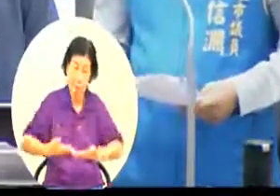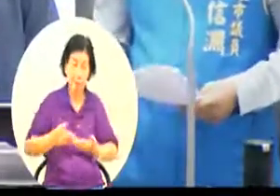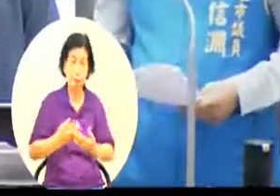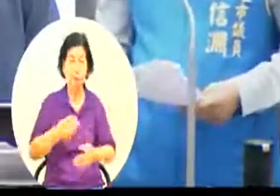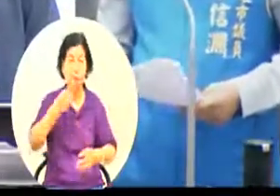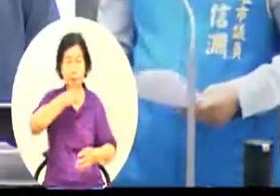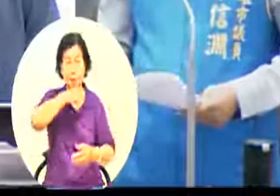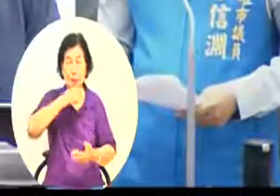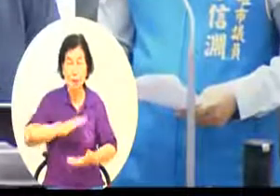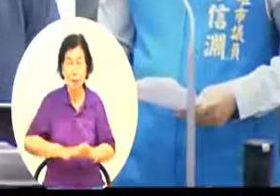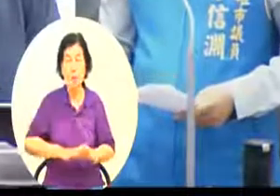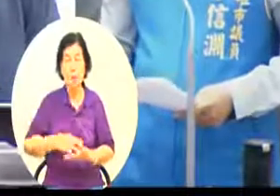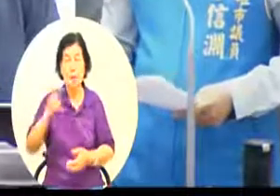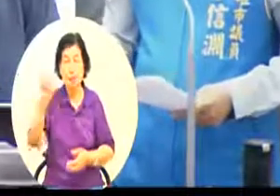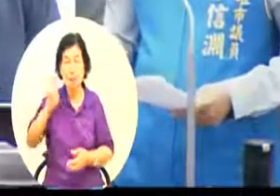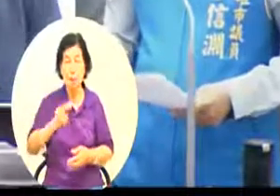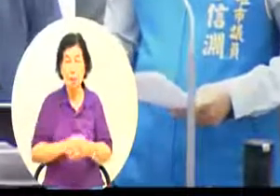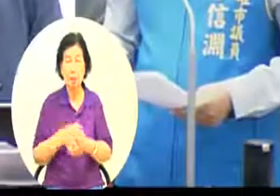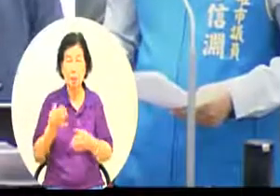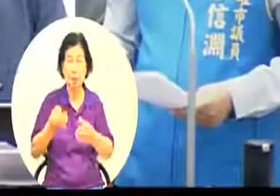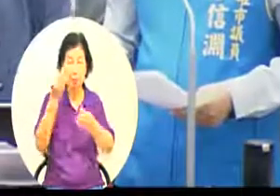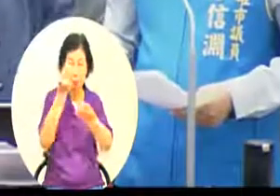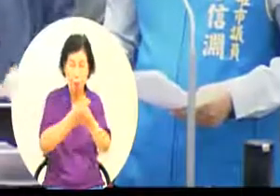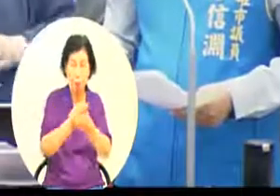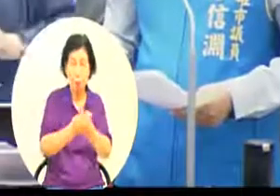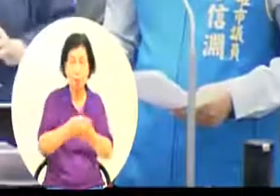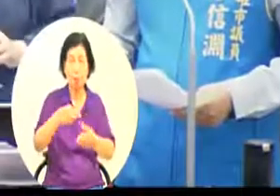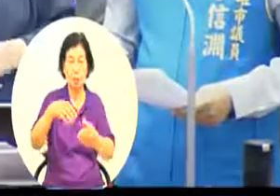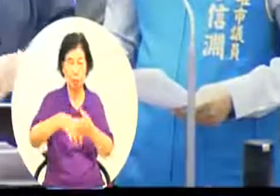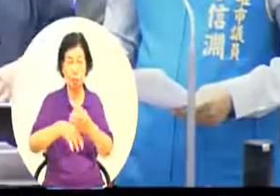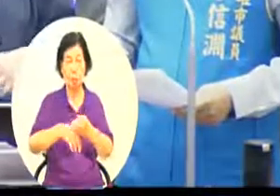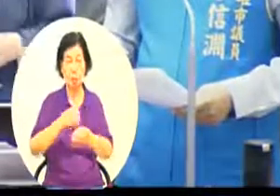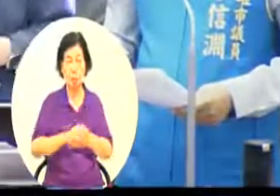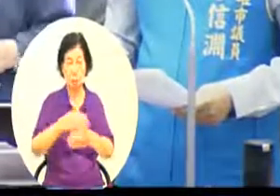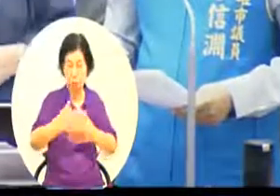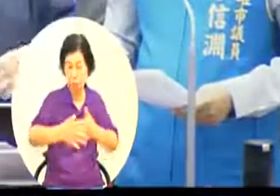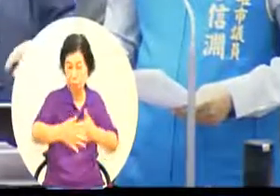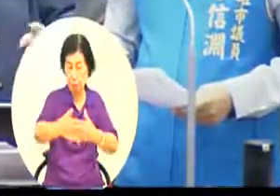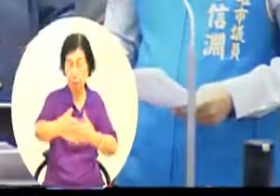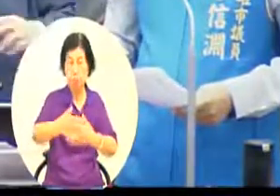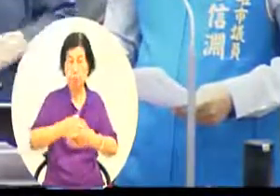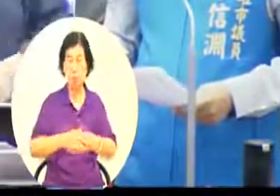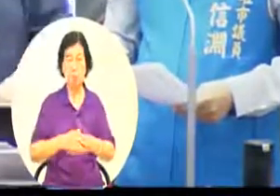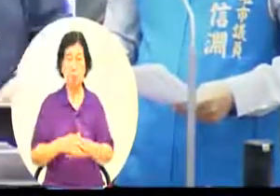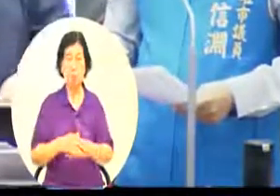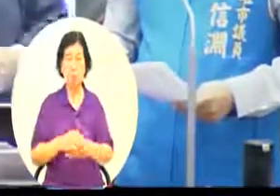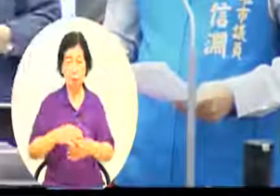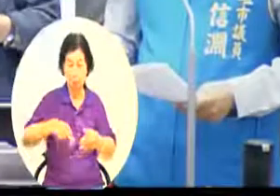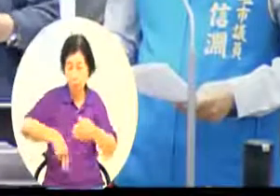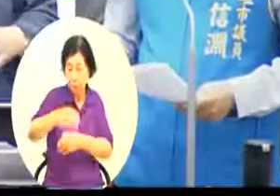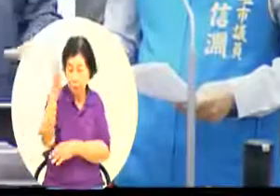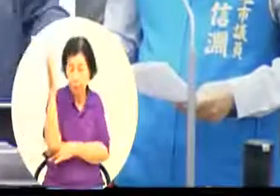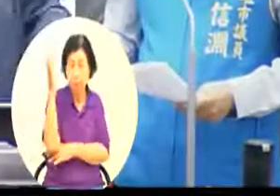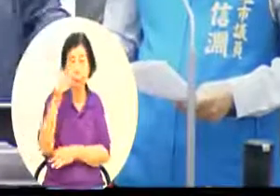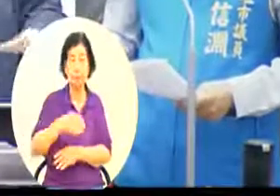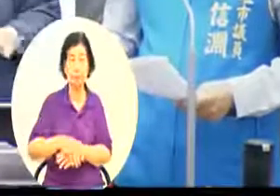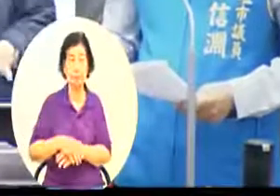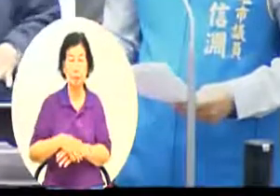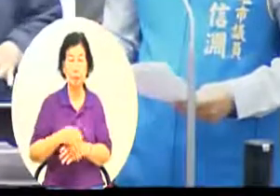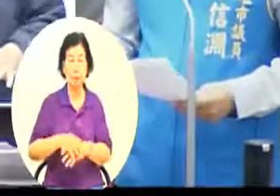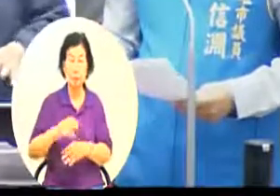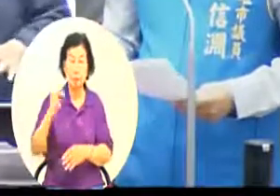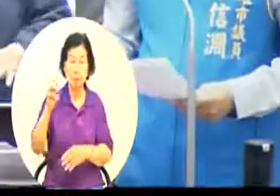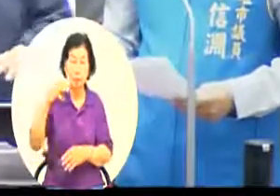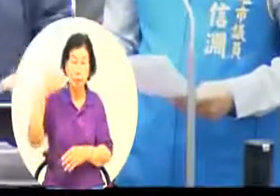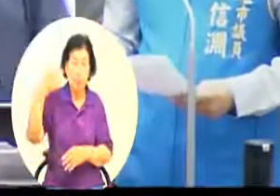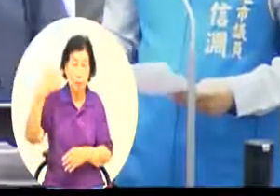资。如果在投资的过程中有任何行政或者水电